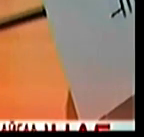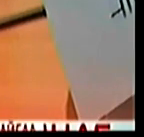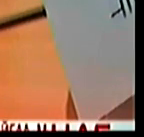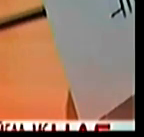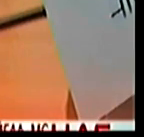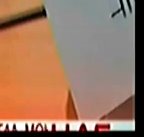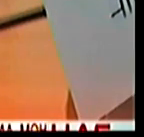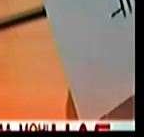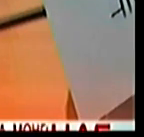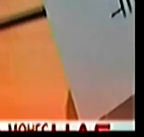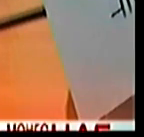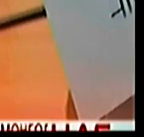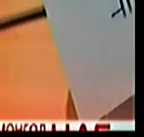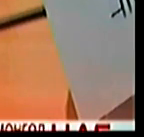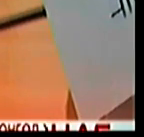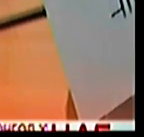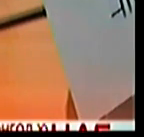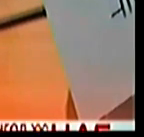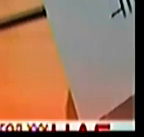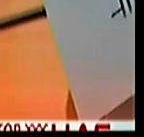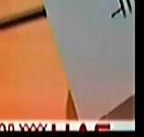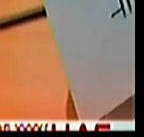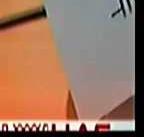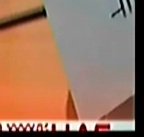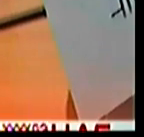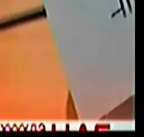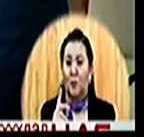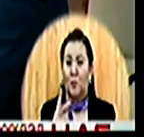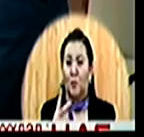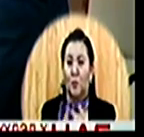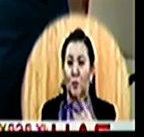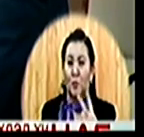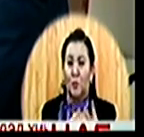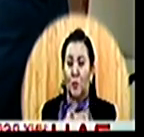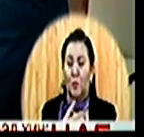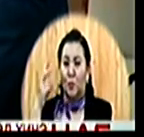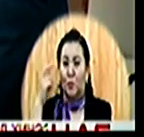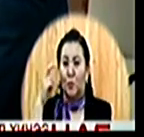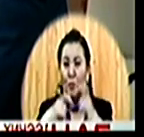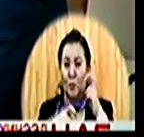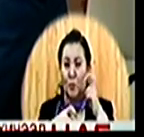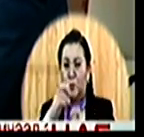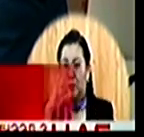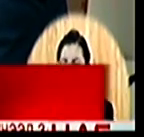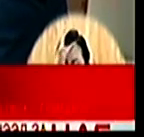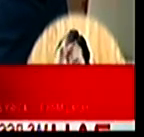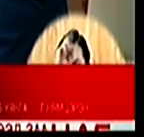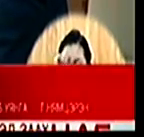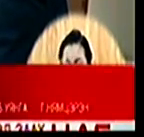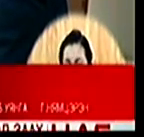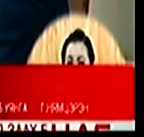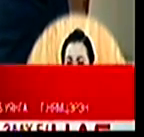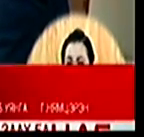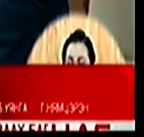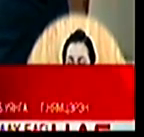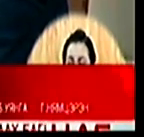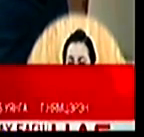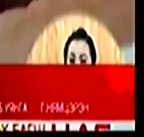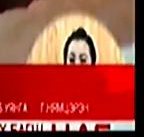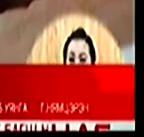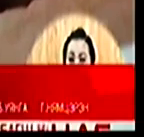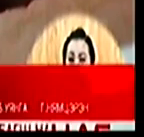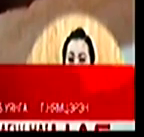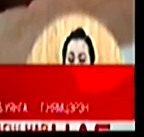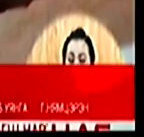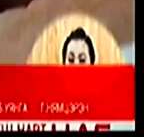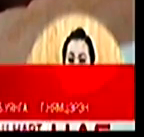борлуулалт, 1 их найт төгрөгийн цэвэр ашигтай ажилласан байна. Эрдэнэс 57 хувьцаад компаний хувьцаа эзэмшигчдийн ээлж турал